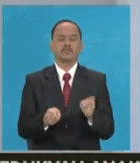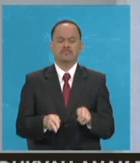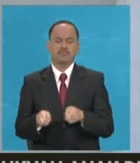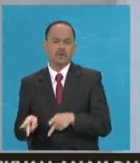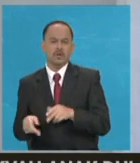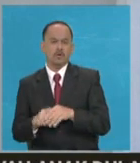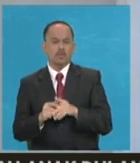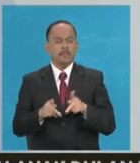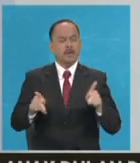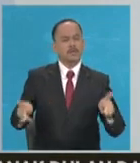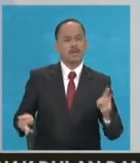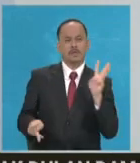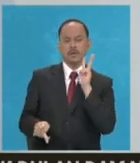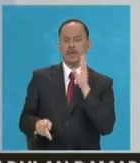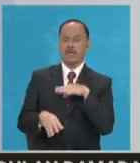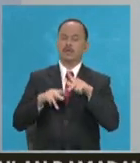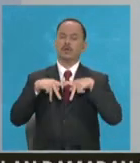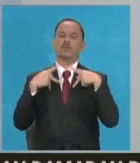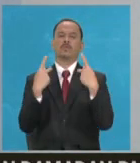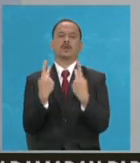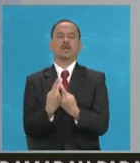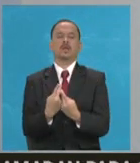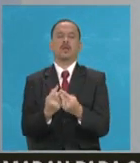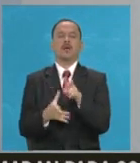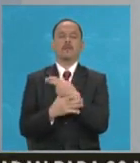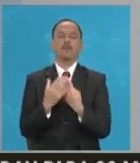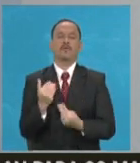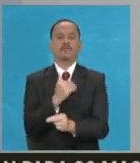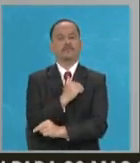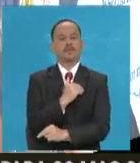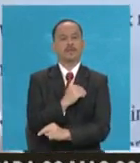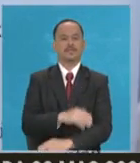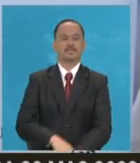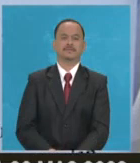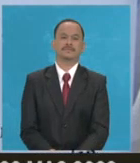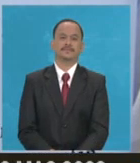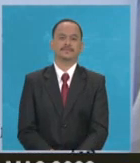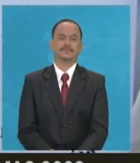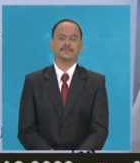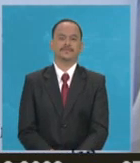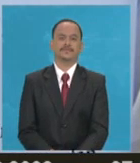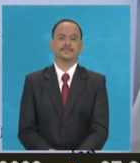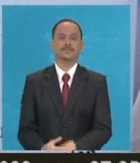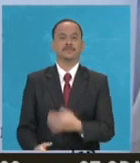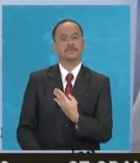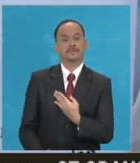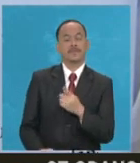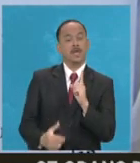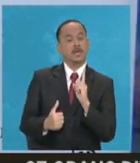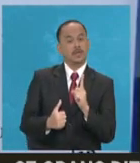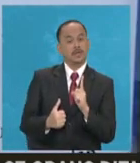memperkasaikan wanita dan keluarga di 22 negara usaha yang